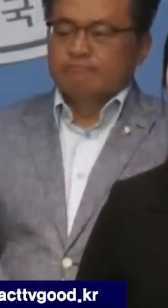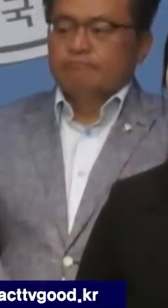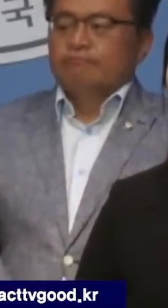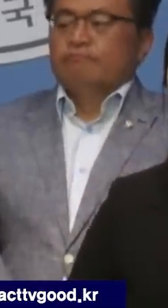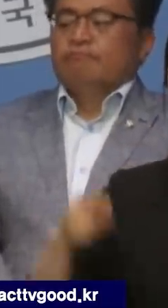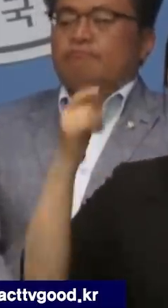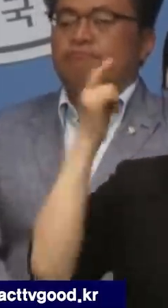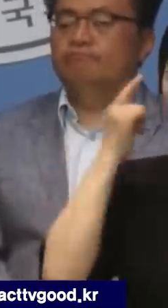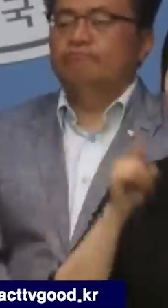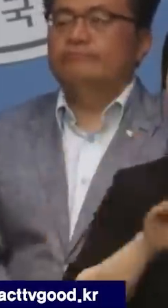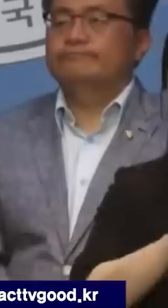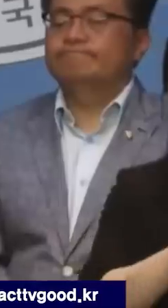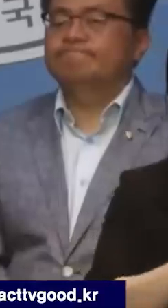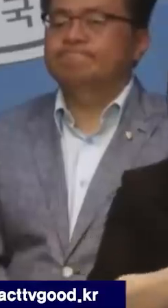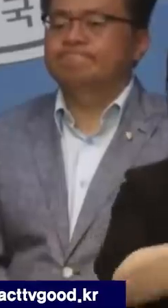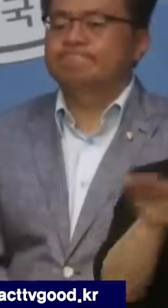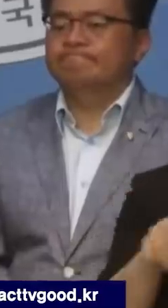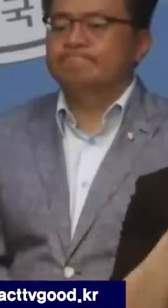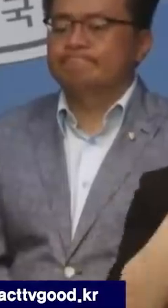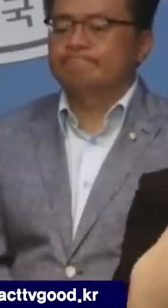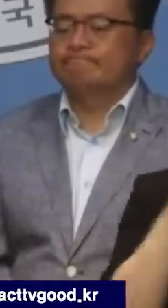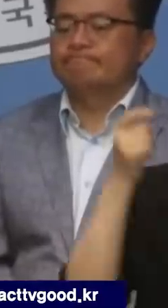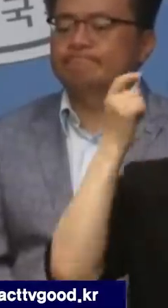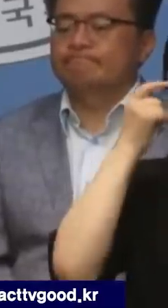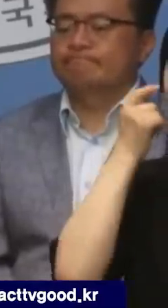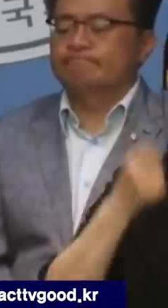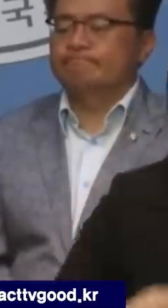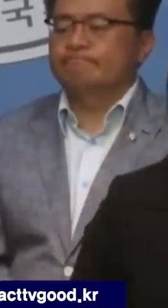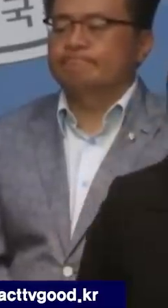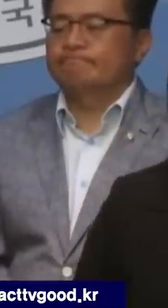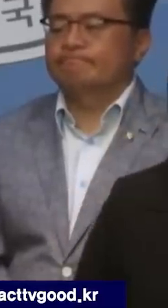왜 언론도 입 다물고 있습니까?